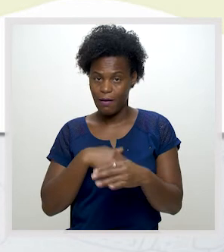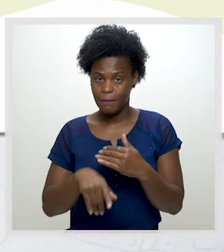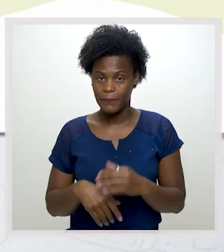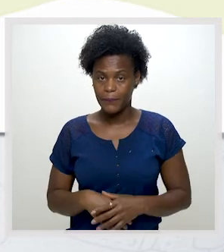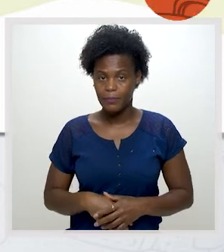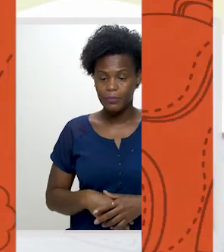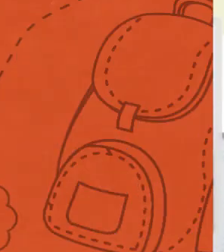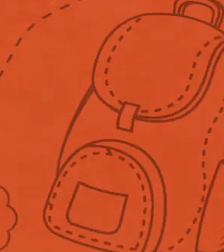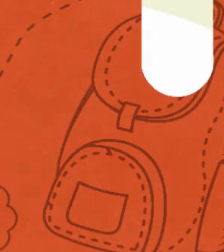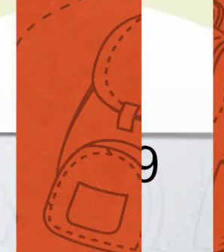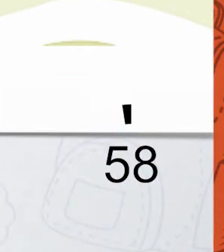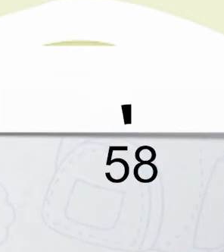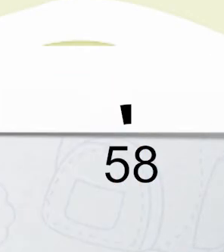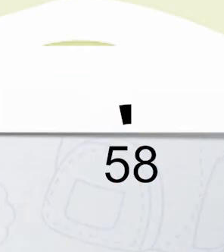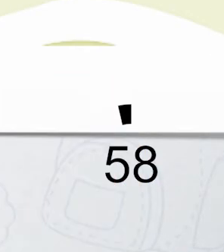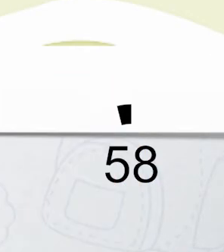exercice.